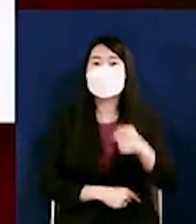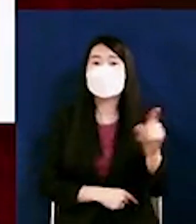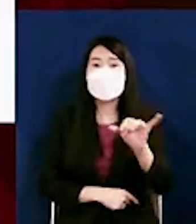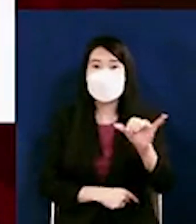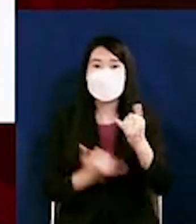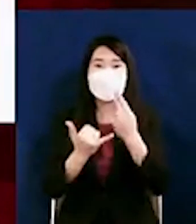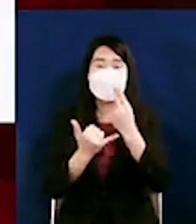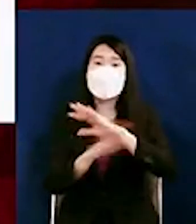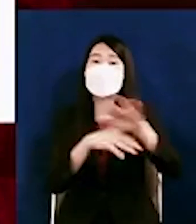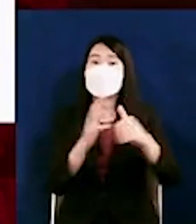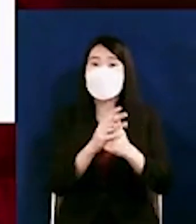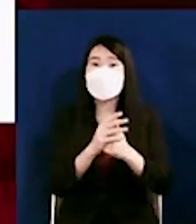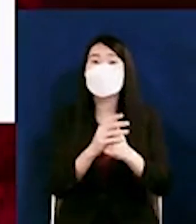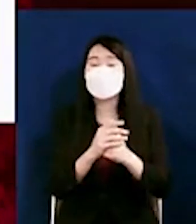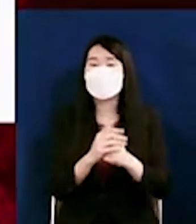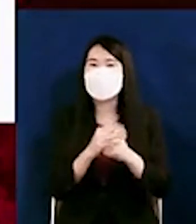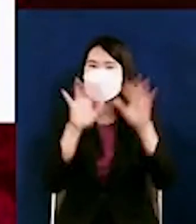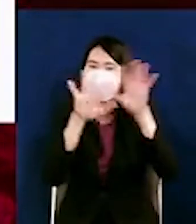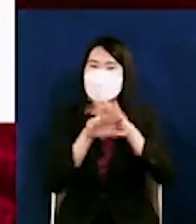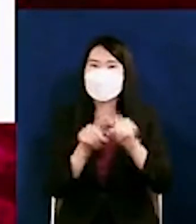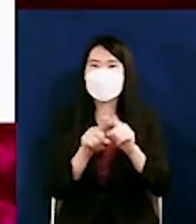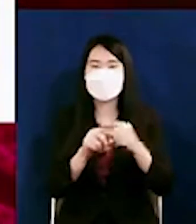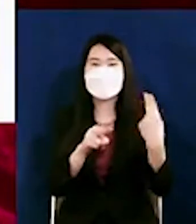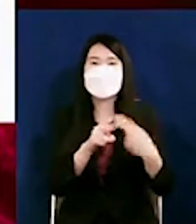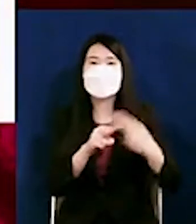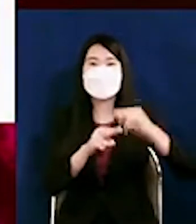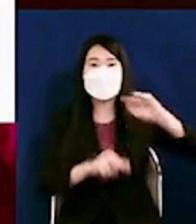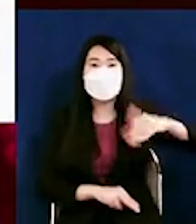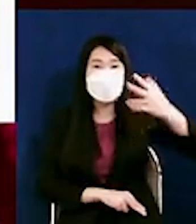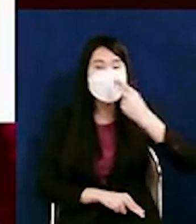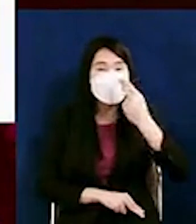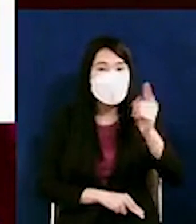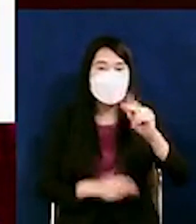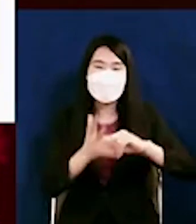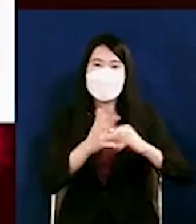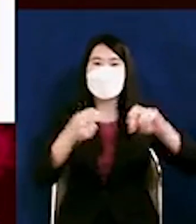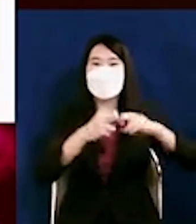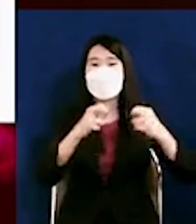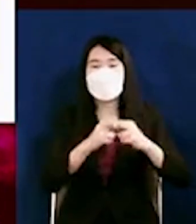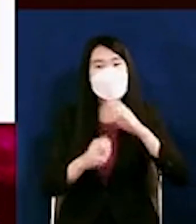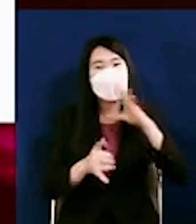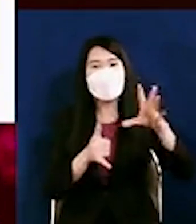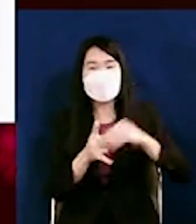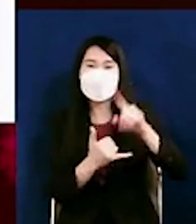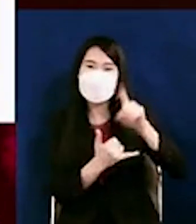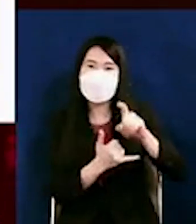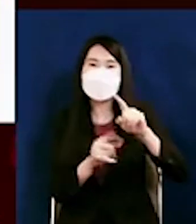หมดก็ยังไม่ได้ถูกพูดง่ายๆถูกขึ้นบัญชีว่าเป็นอันที่น่าจะมีปัญหาหรืออะไรแต่อย่าง